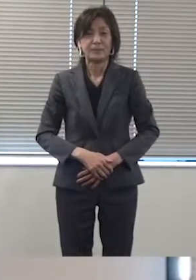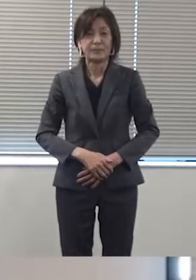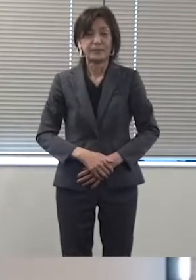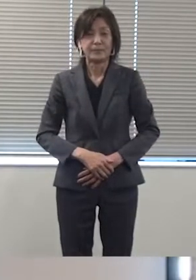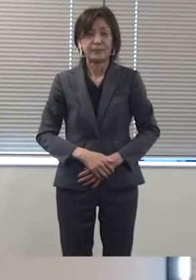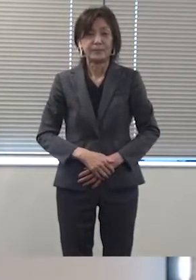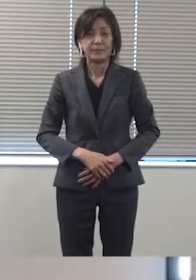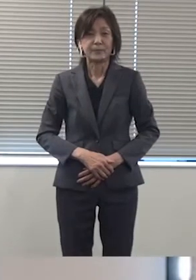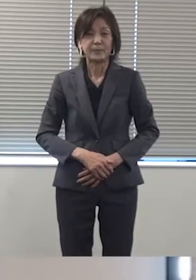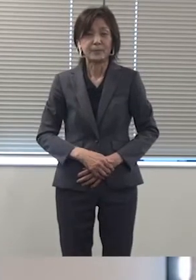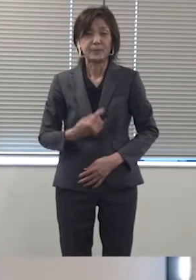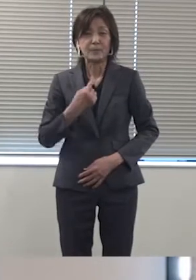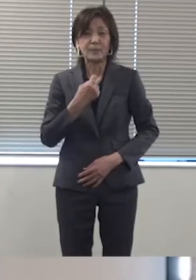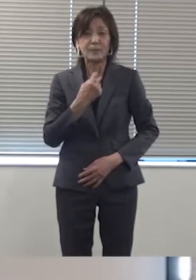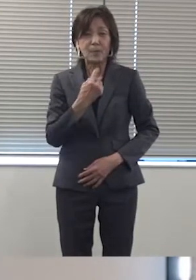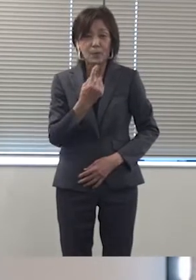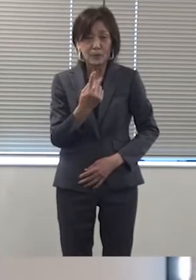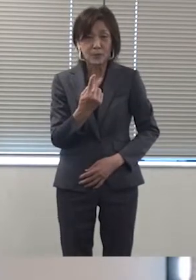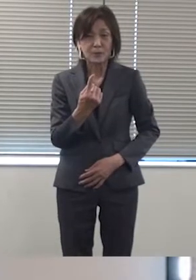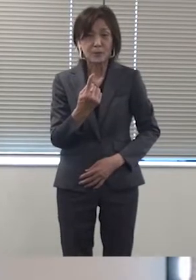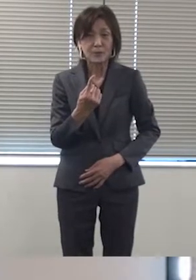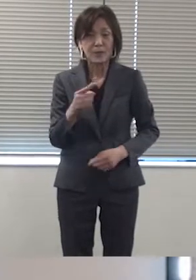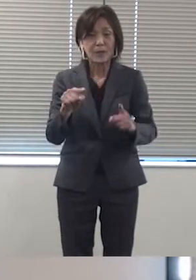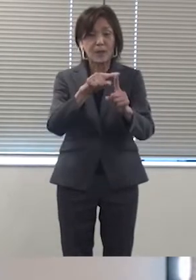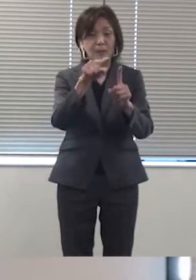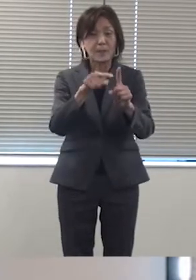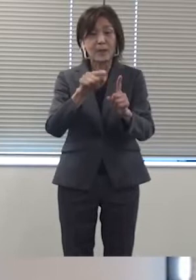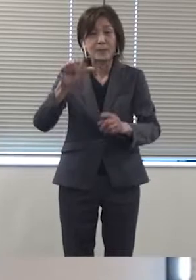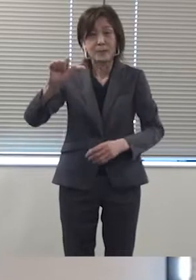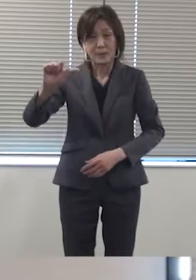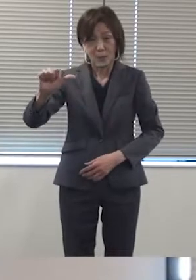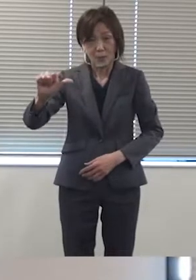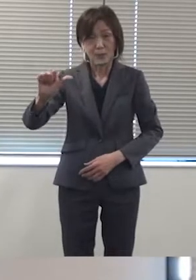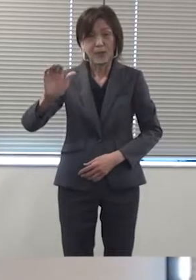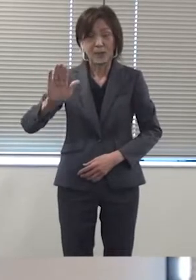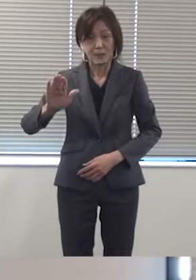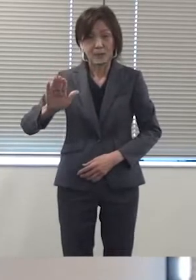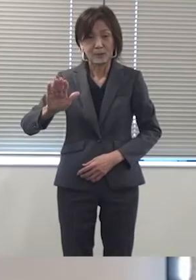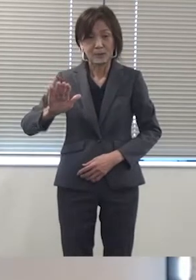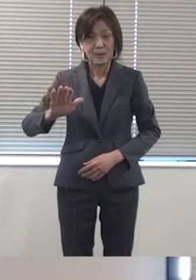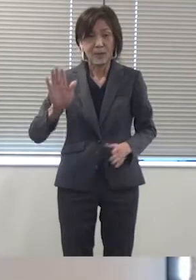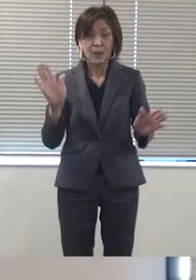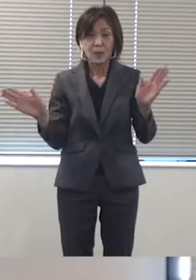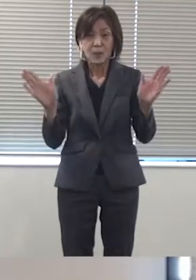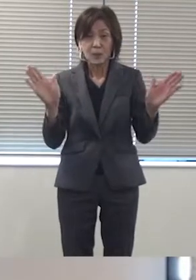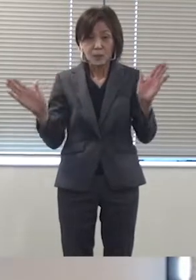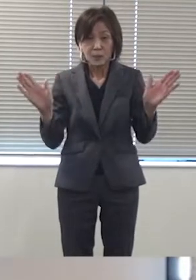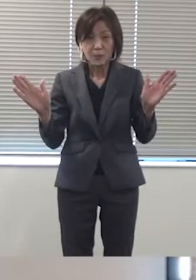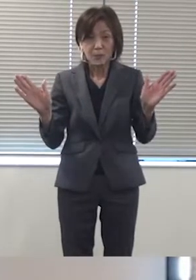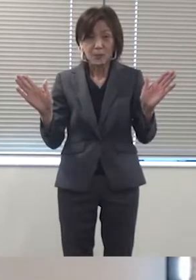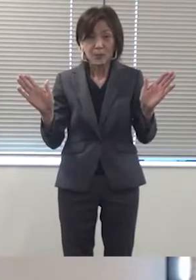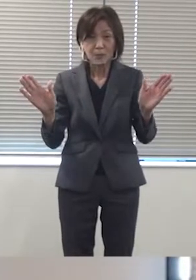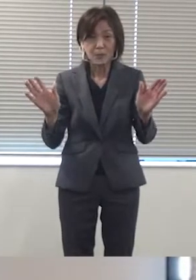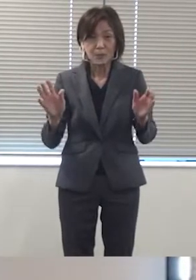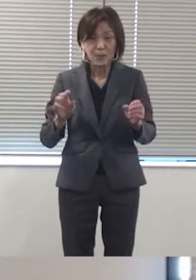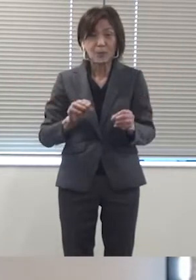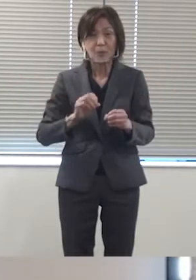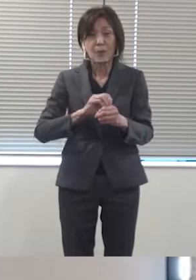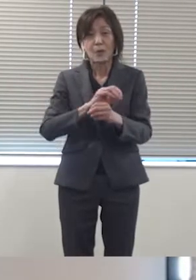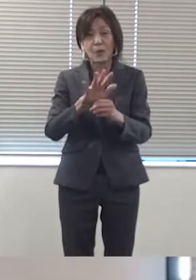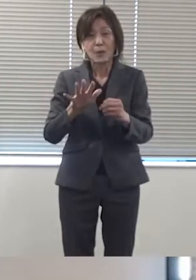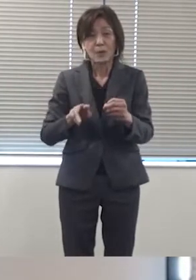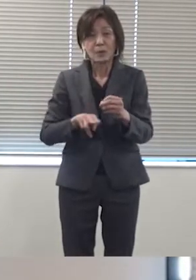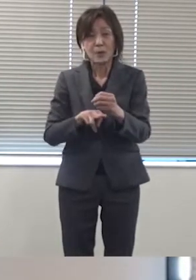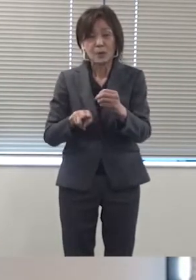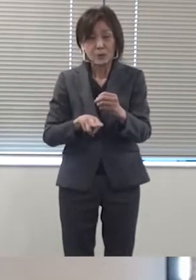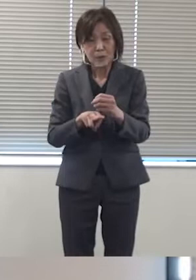それでもう一つは5ページにありますように、小児コロナウイルスワクチン、これ専用ワクチンにな